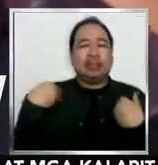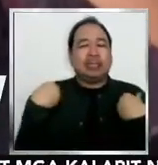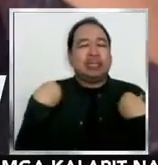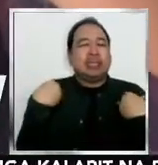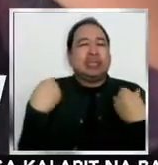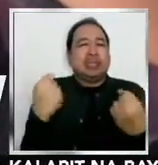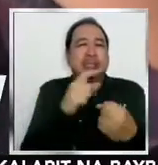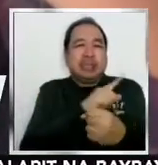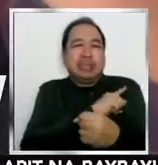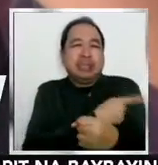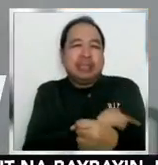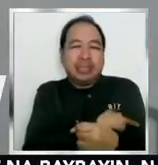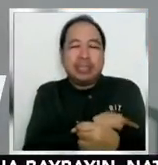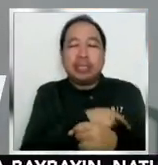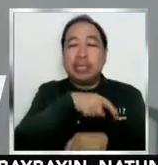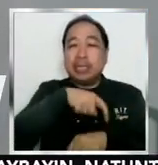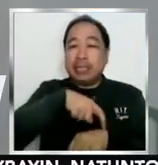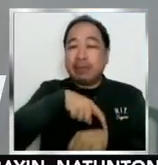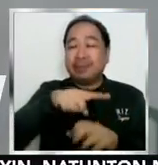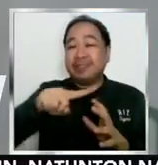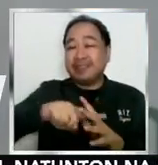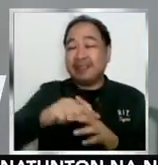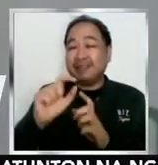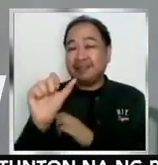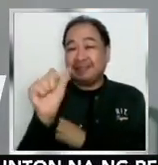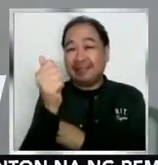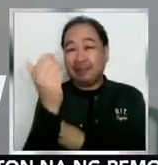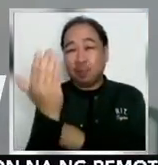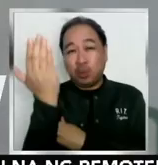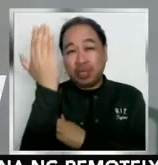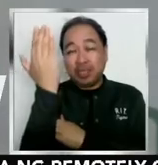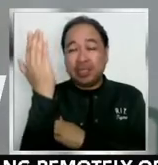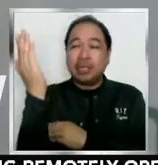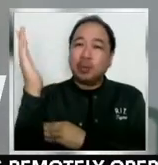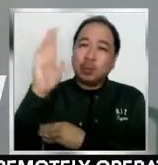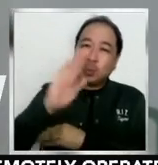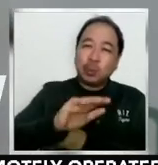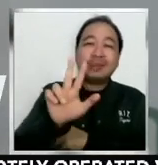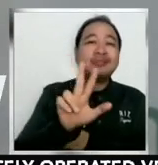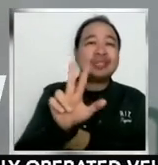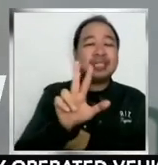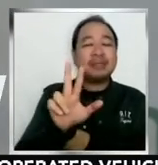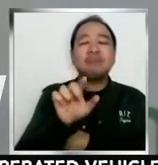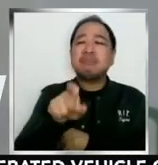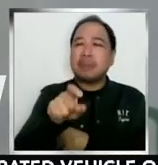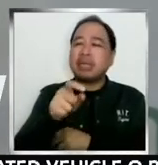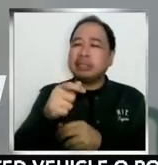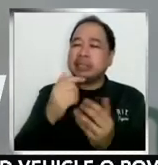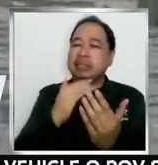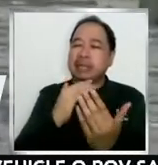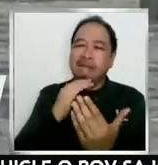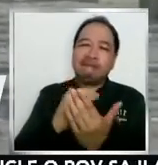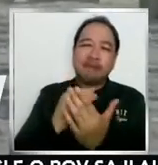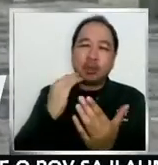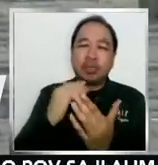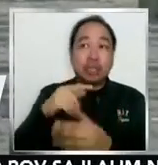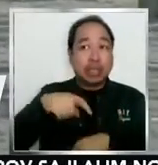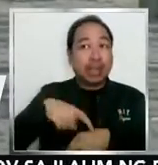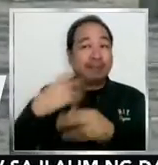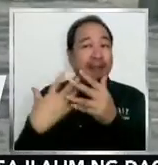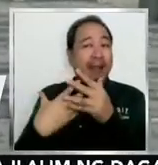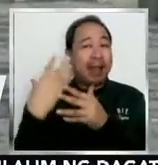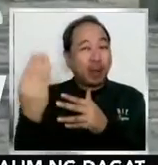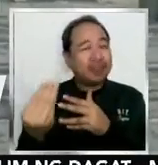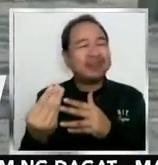panahon ay 10 a.m. to 3 p.m. So iwasan po natin na sa mga ganyang panahon tayo o ganyang oras tayo lalabas ng ating